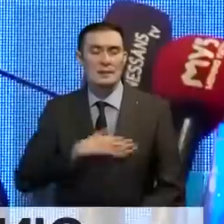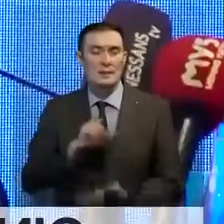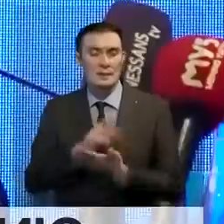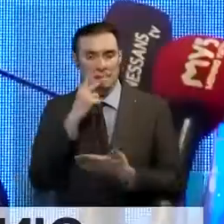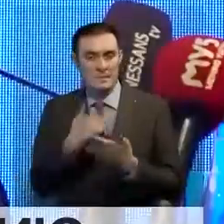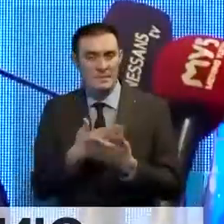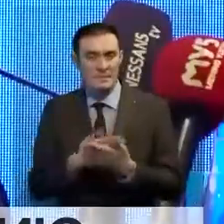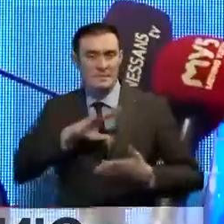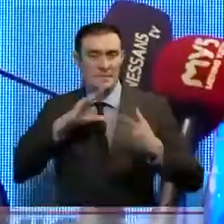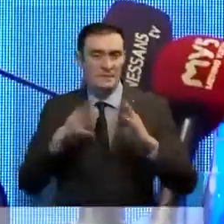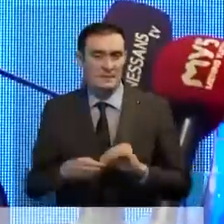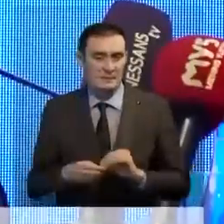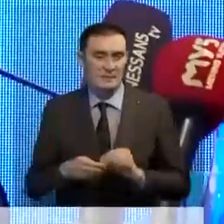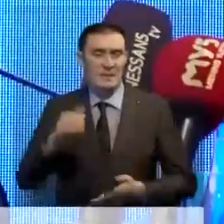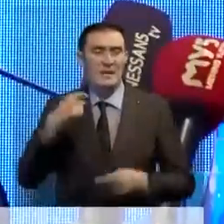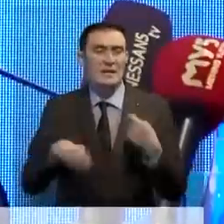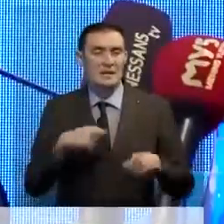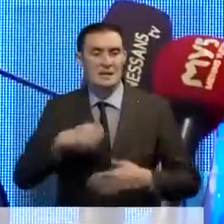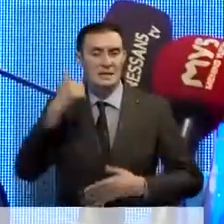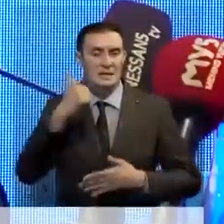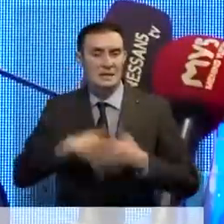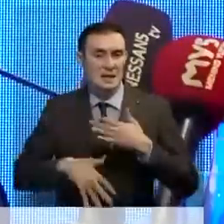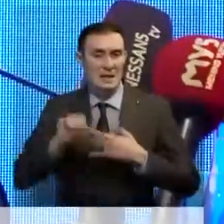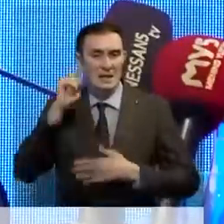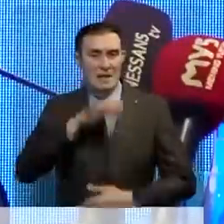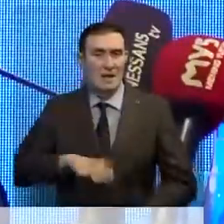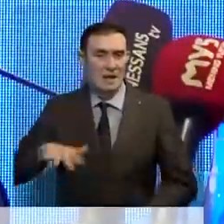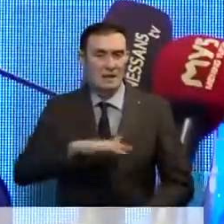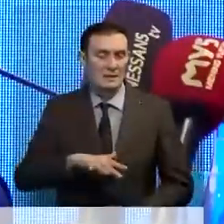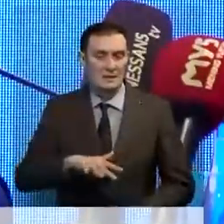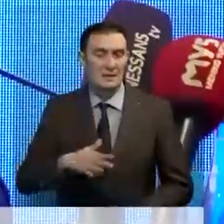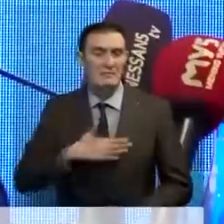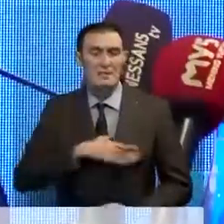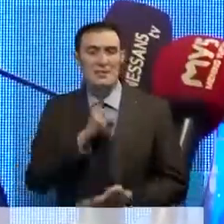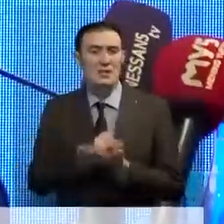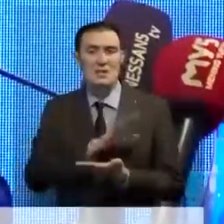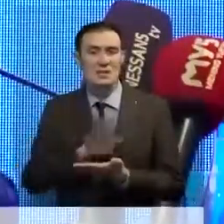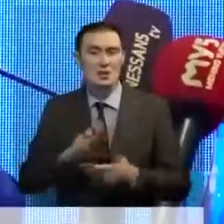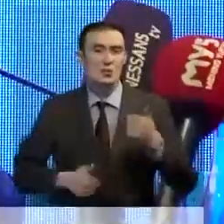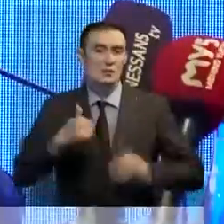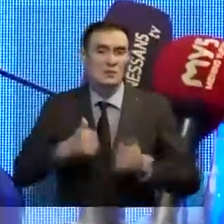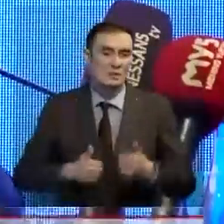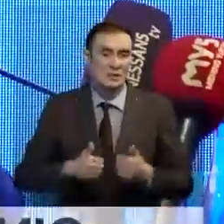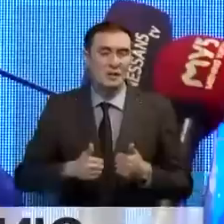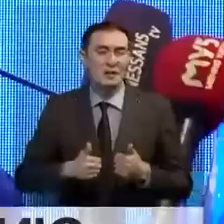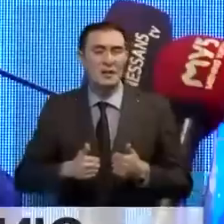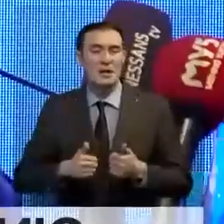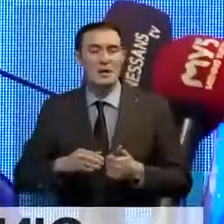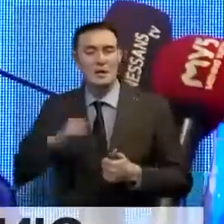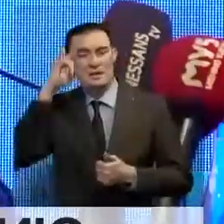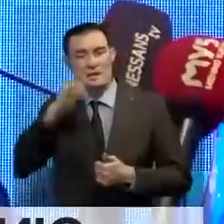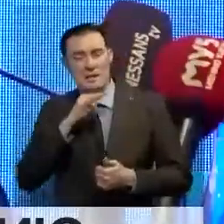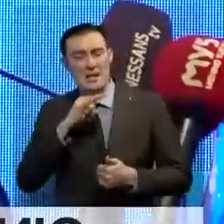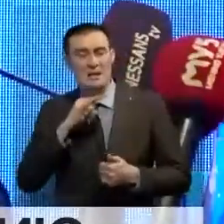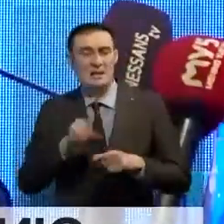целом рынок Центральной Азии как IT-хаб. Мы не должны конкурировать, Узбекистан станет IT-хабом Центральной